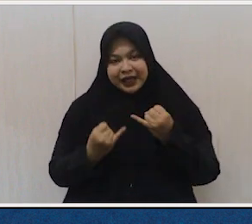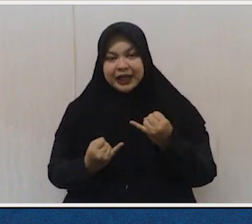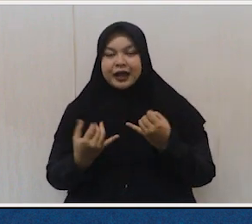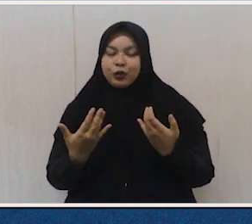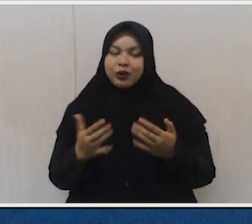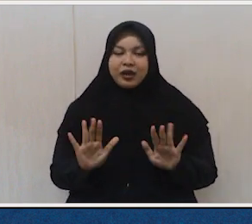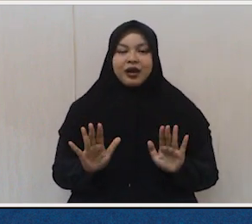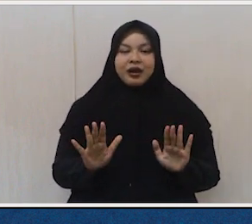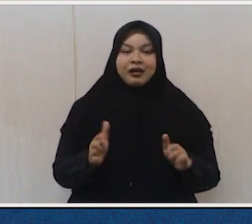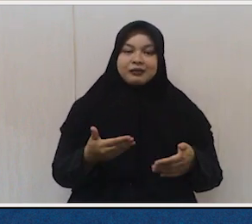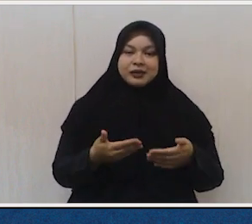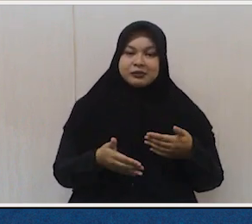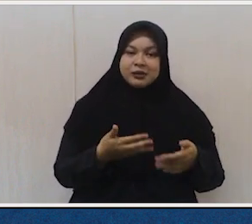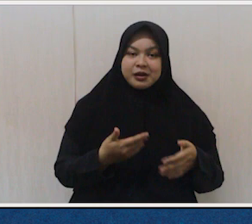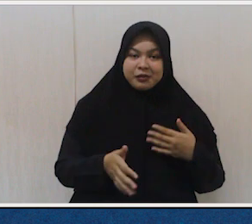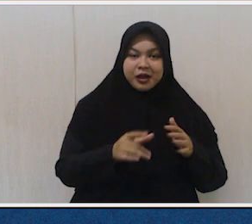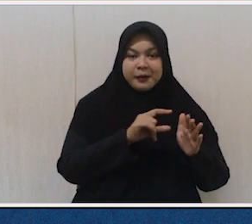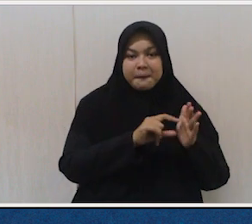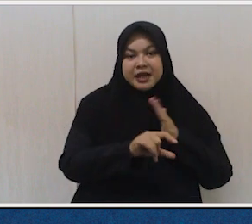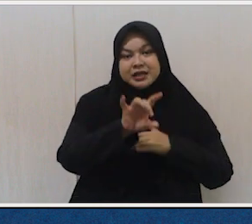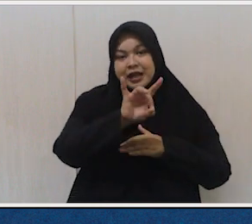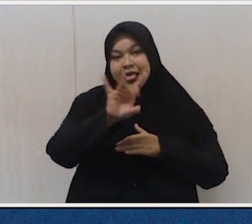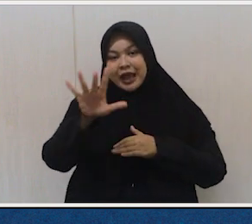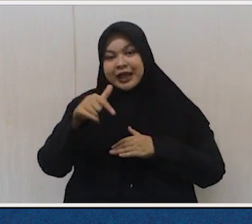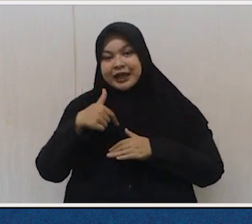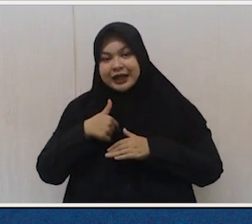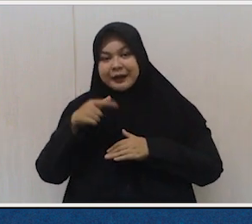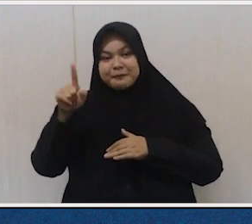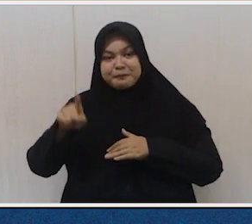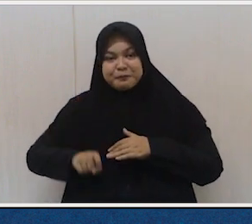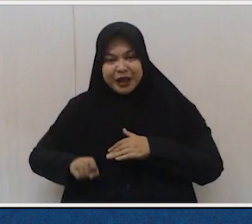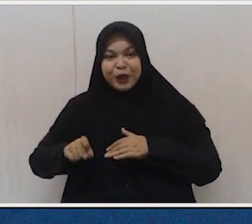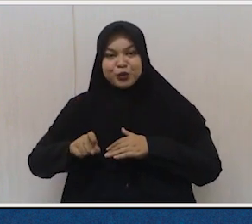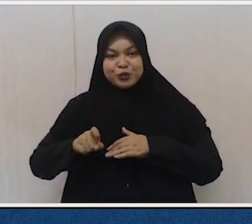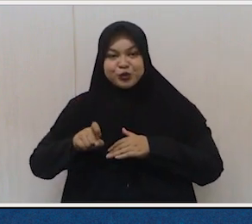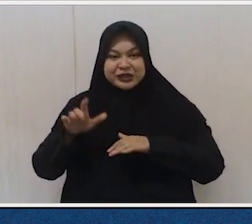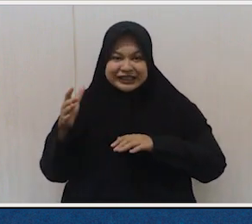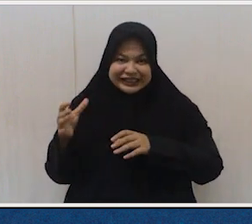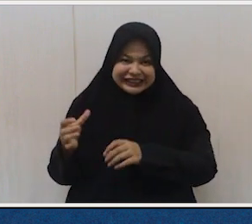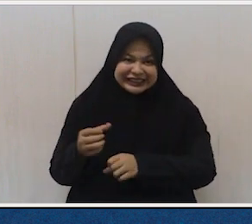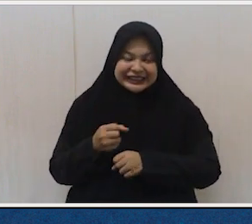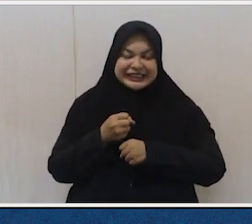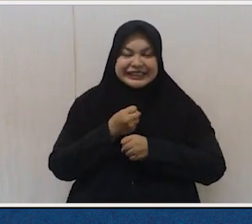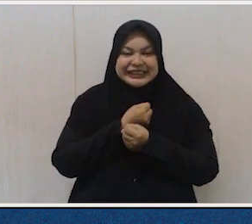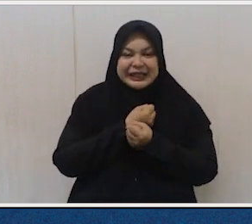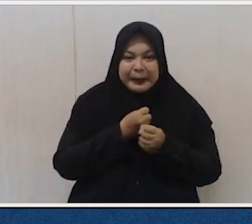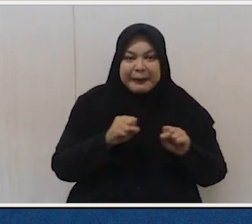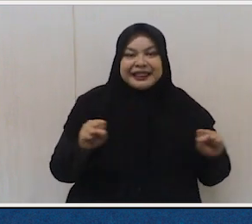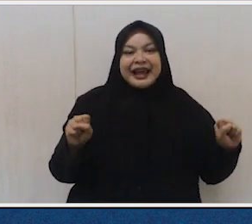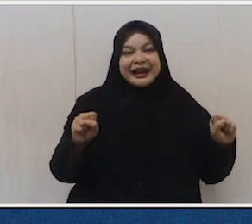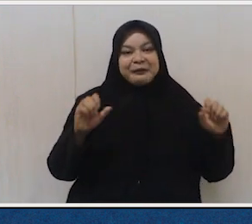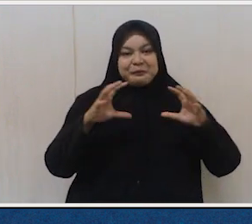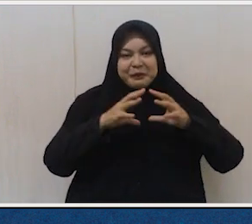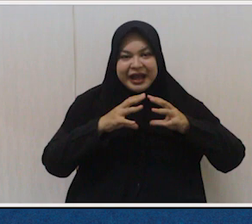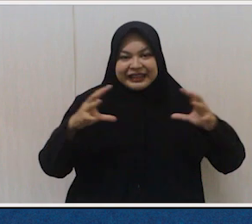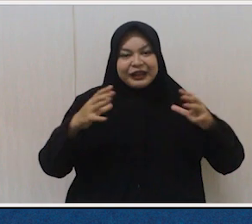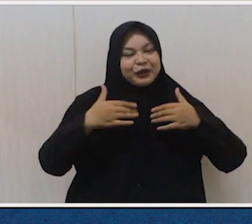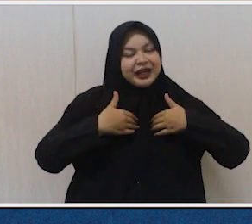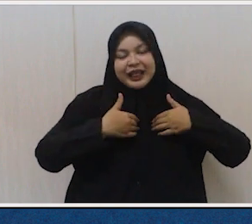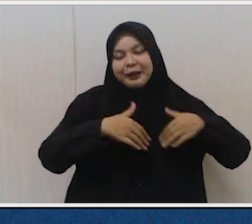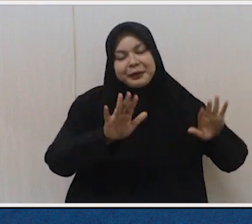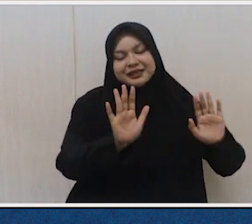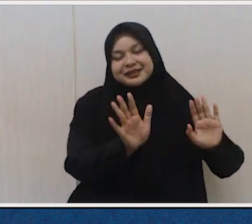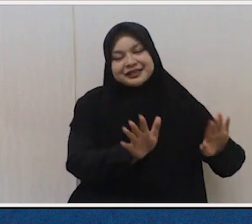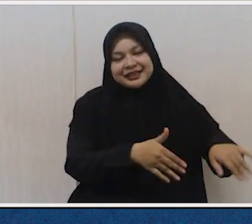akhirnya Ya udah akhirnya e karena pasal yang lain yang perlu diselamatkan dalam tanda kutib lebih banyak Ya udah yang itu kita lepas